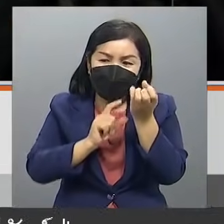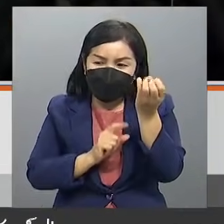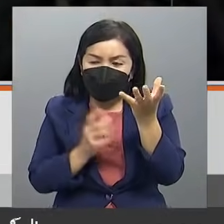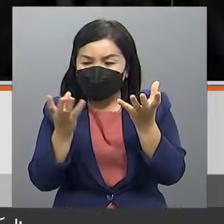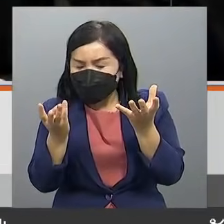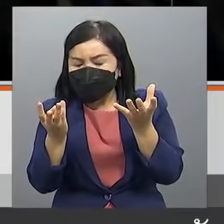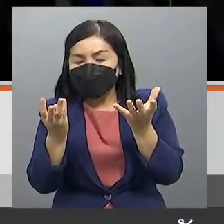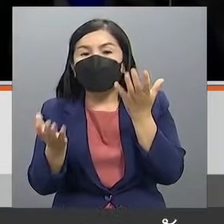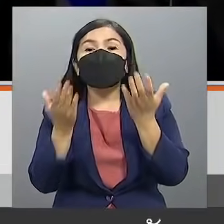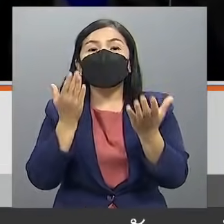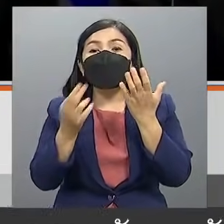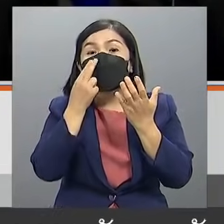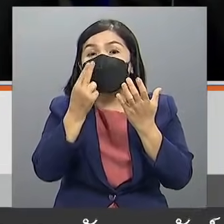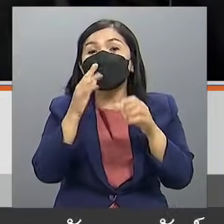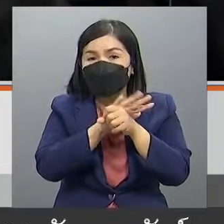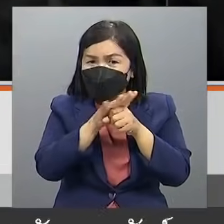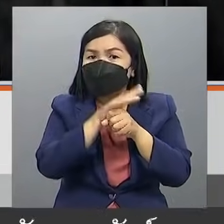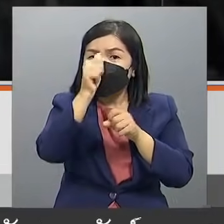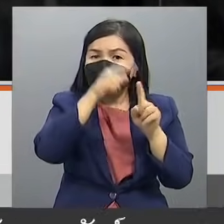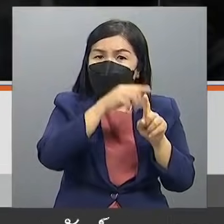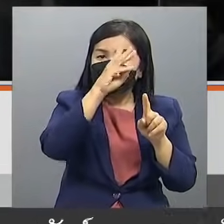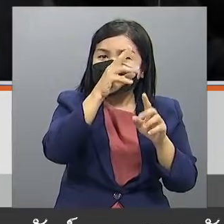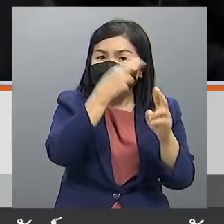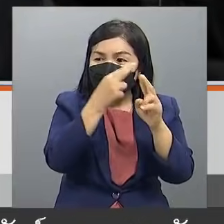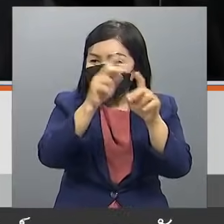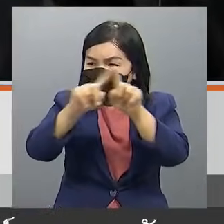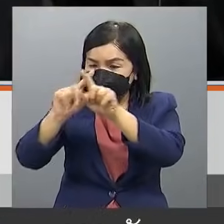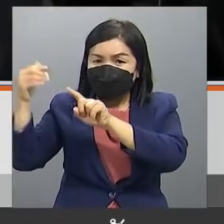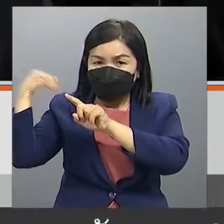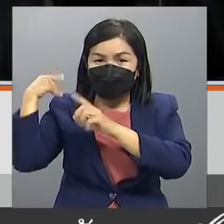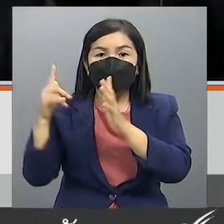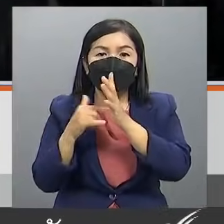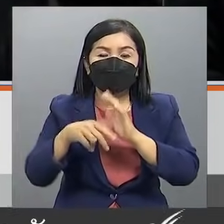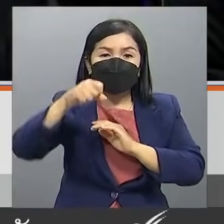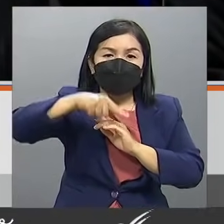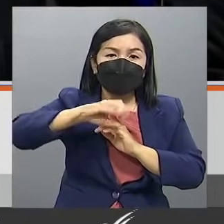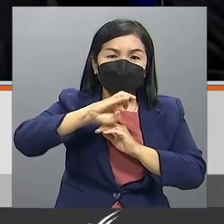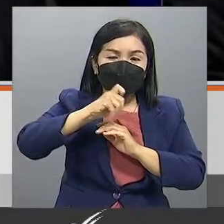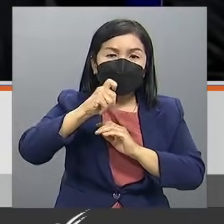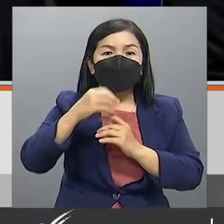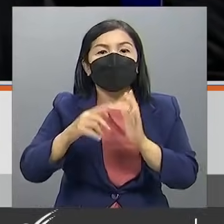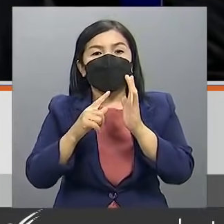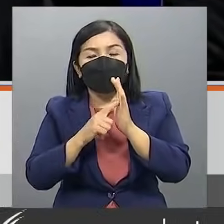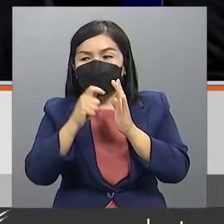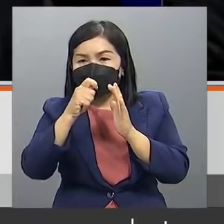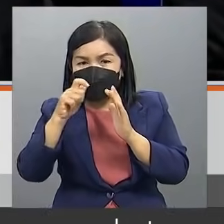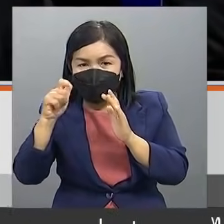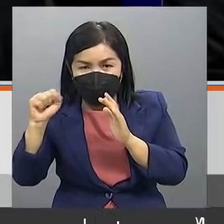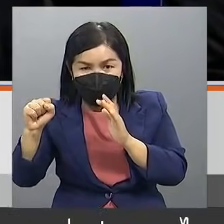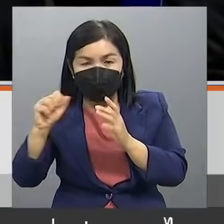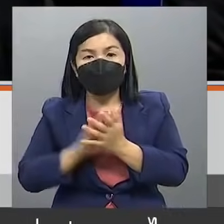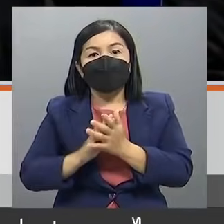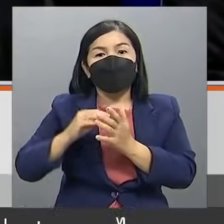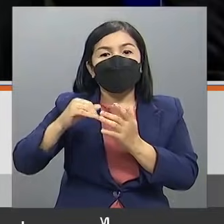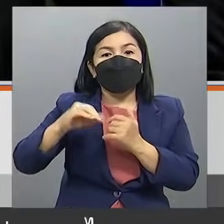ในเดือนมิถุนายนมิถุนายนมีหลายยี่ห้อมาฉีดชิโนฟาร์มชิโนแวคแอสตราเออ